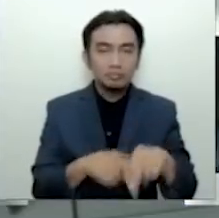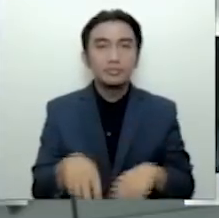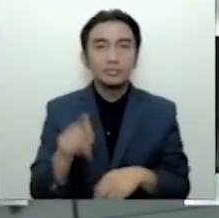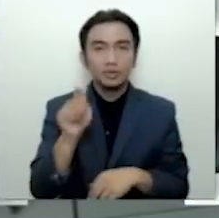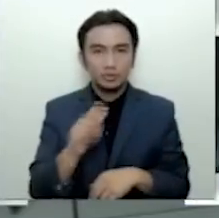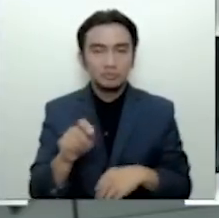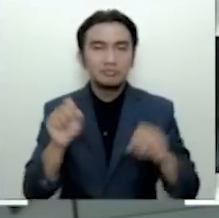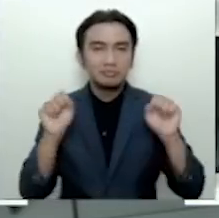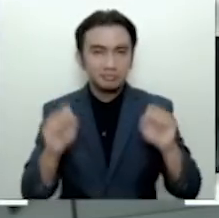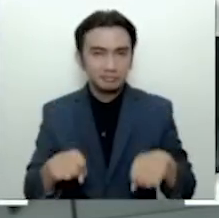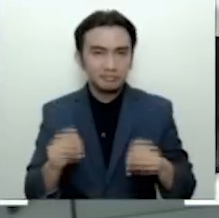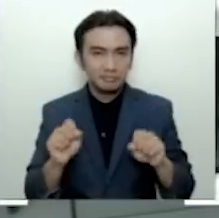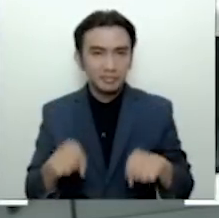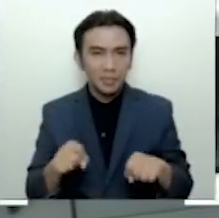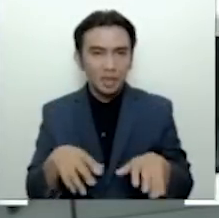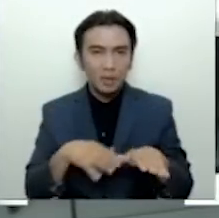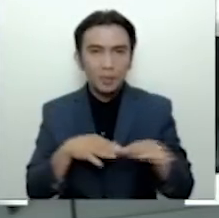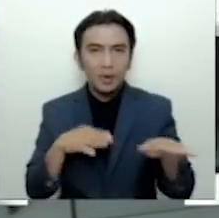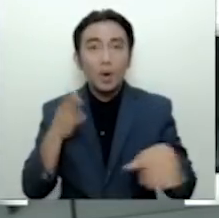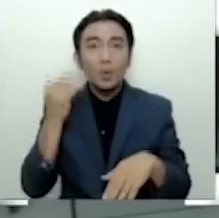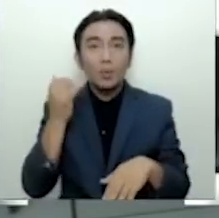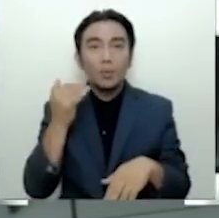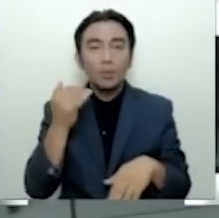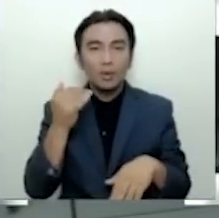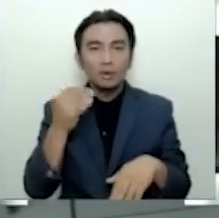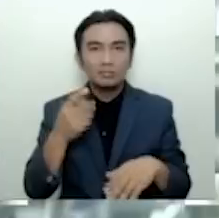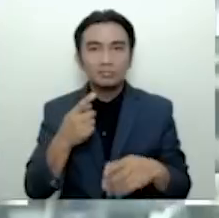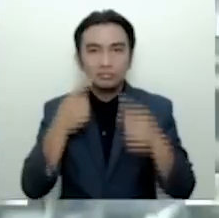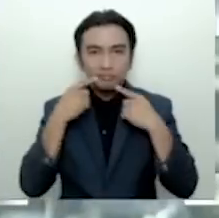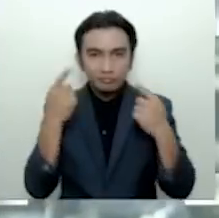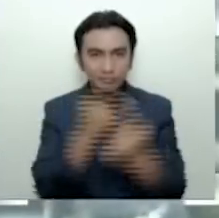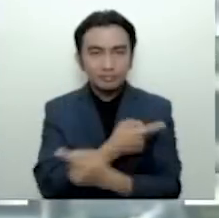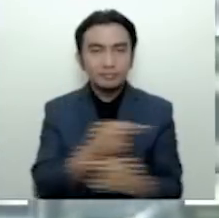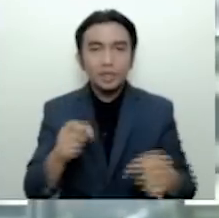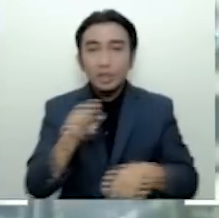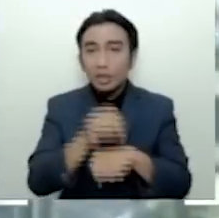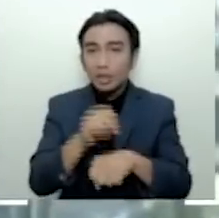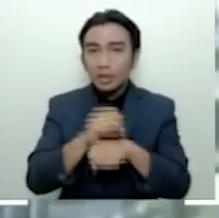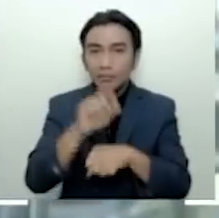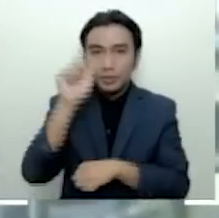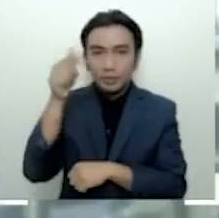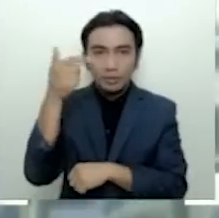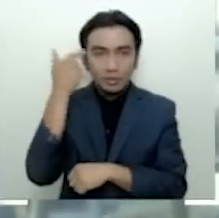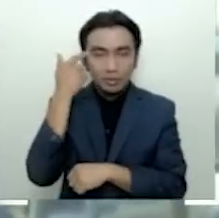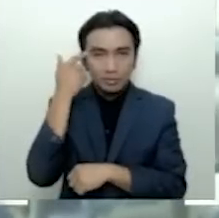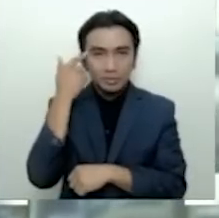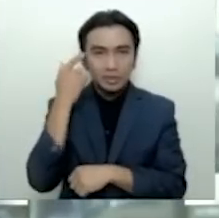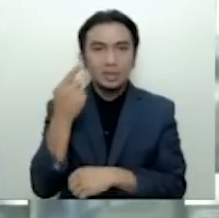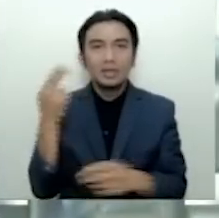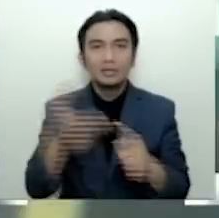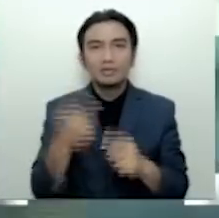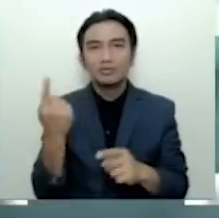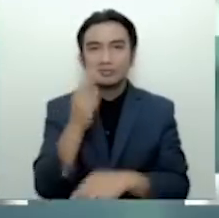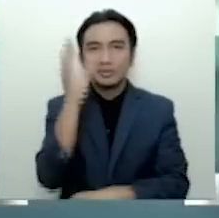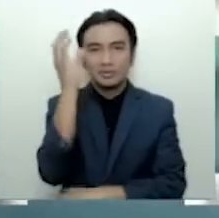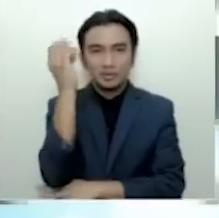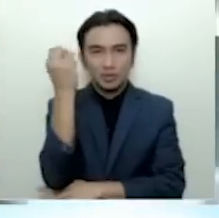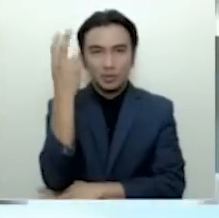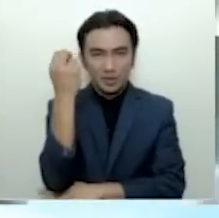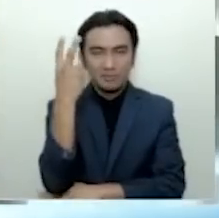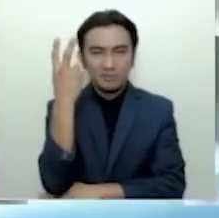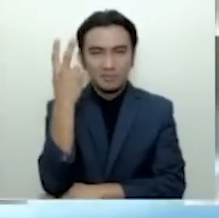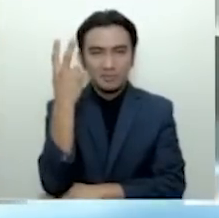Dahil ginawang half day ng Malacanang ang trabaho sa gobyerno sa Miyerkules Santo. Bago magpunta dito sa